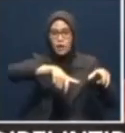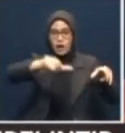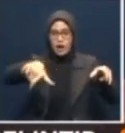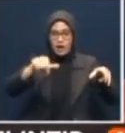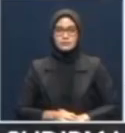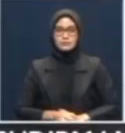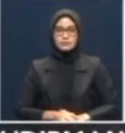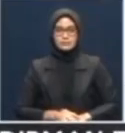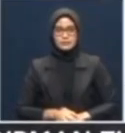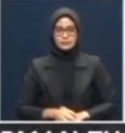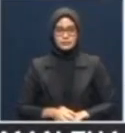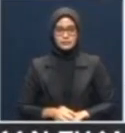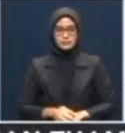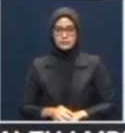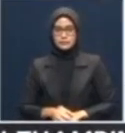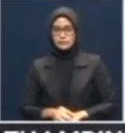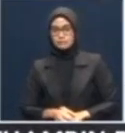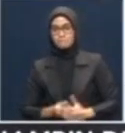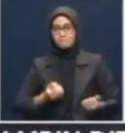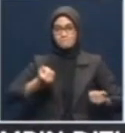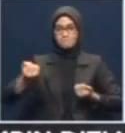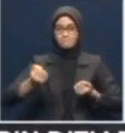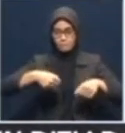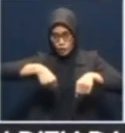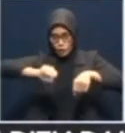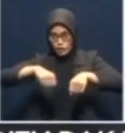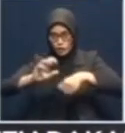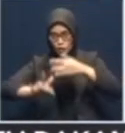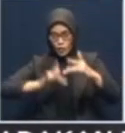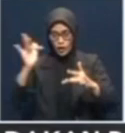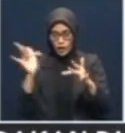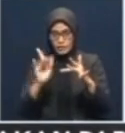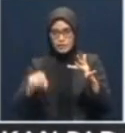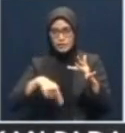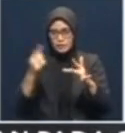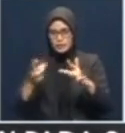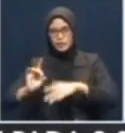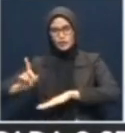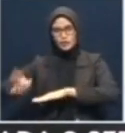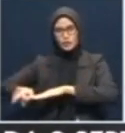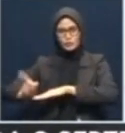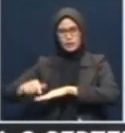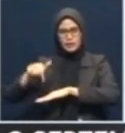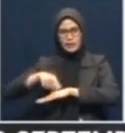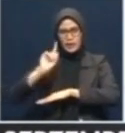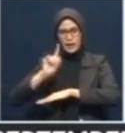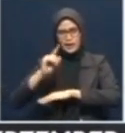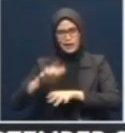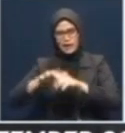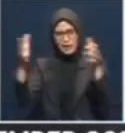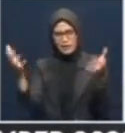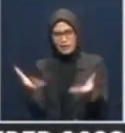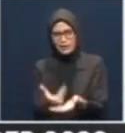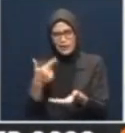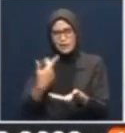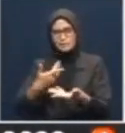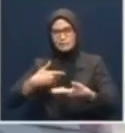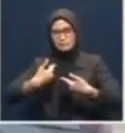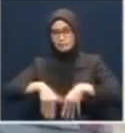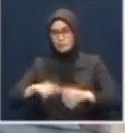mengungsi. Pengemudi ojek online hingga sopir angkot dapat kejutan baby born di hari ulang tahun